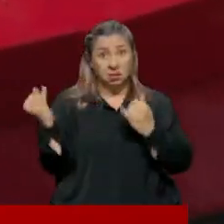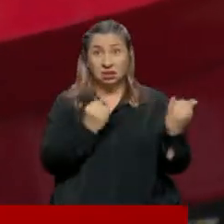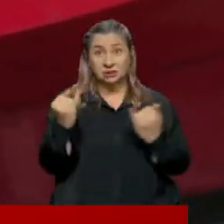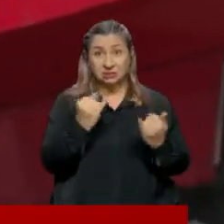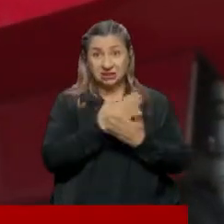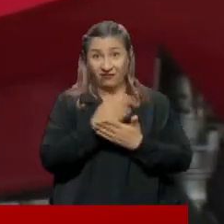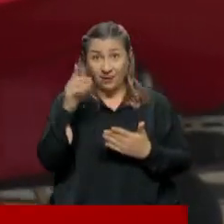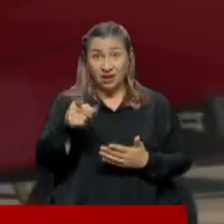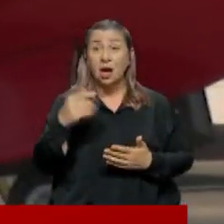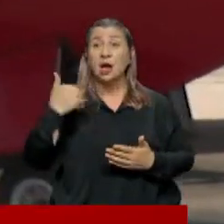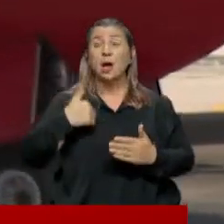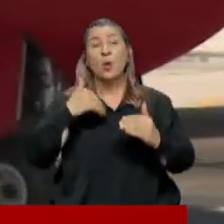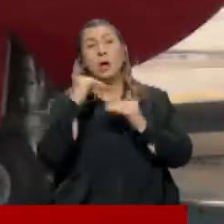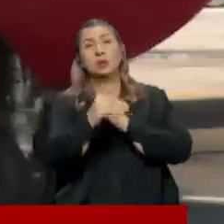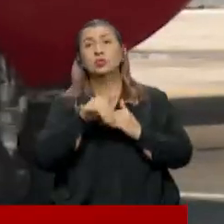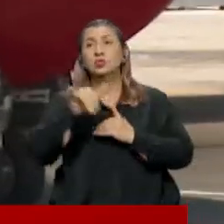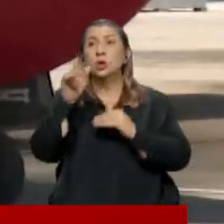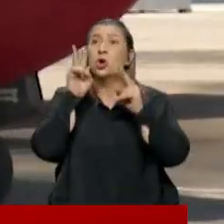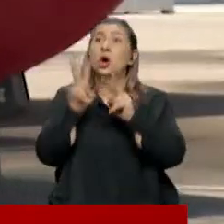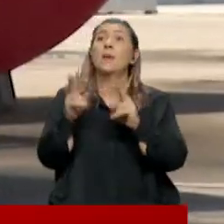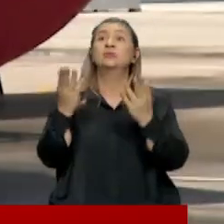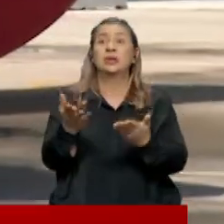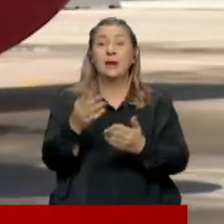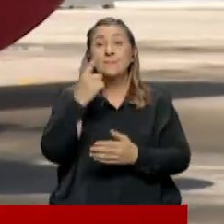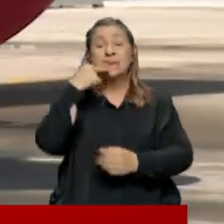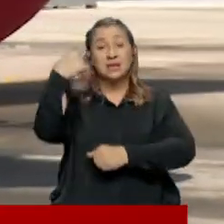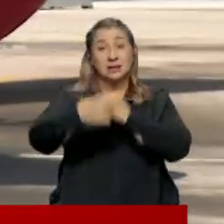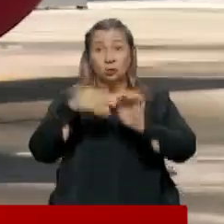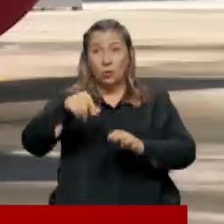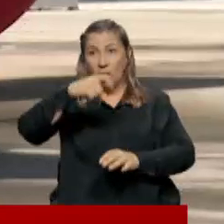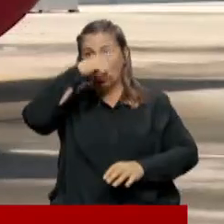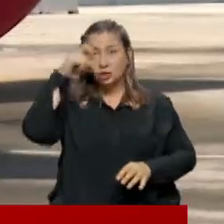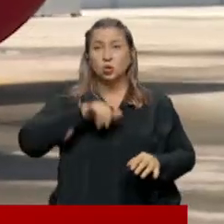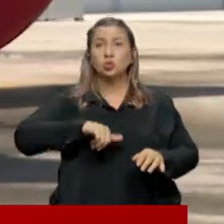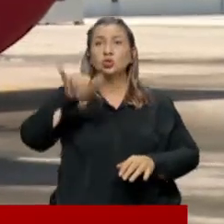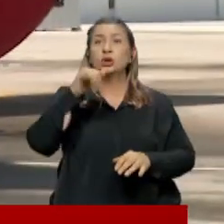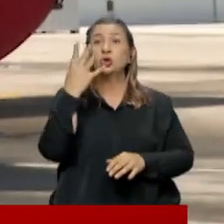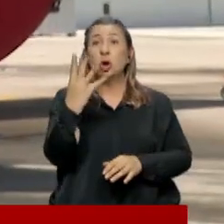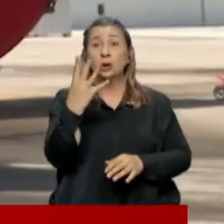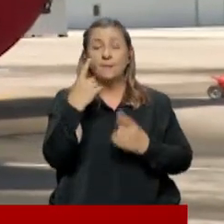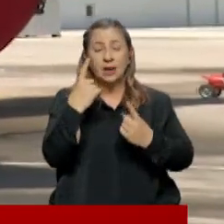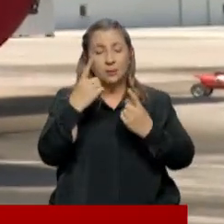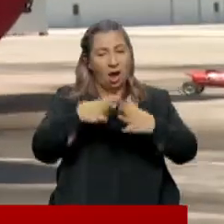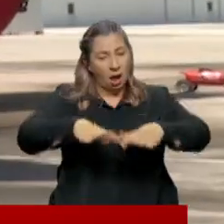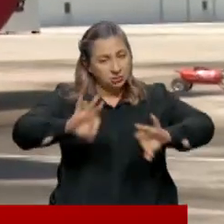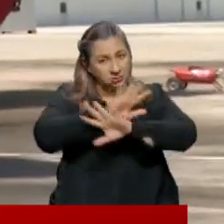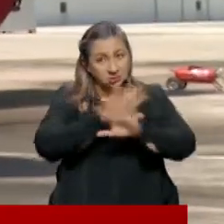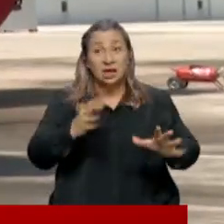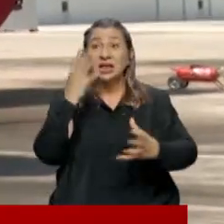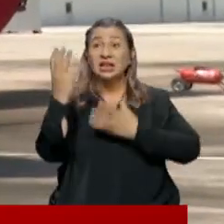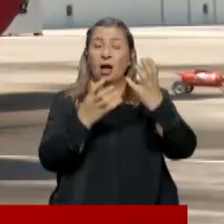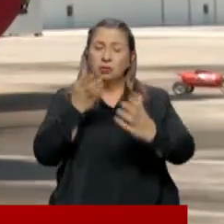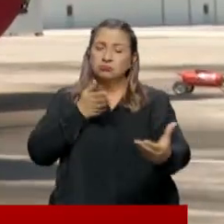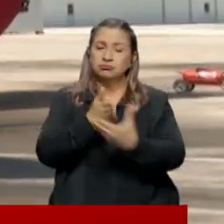tartışması sürerken kamuoyu bir türlü uçakları görememişti. Bir yıl sonra bu yazsa uçaklardan 4'ünün bakımı yapıldı ve